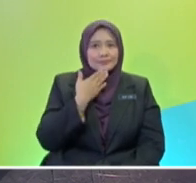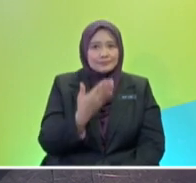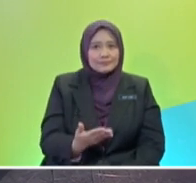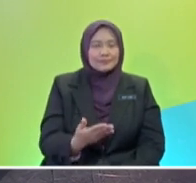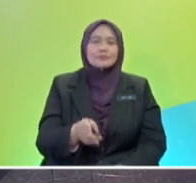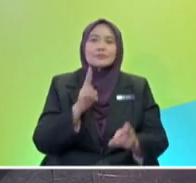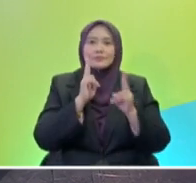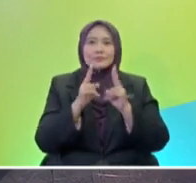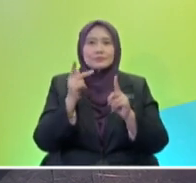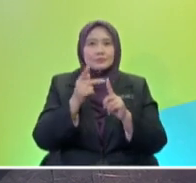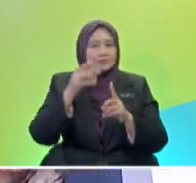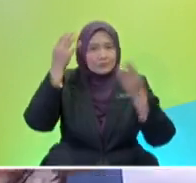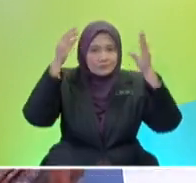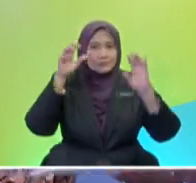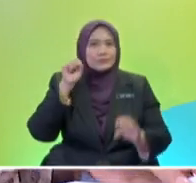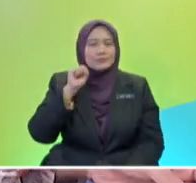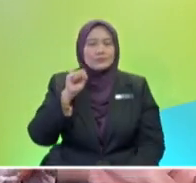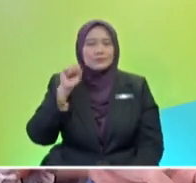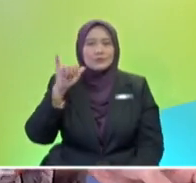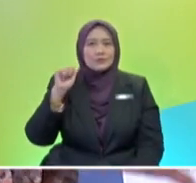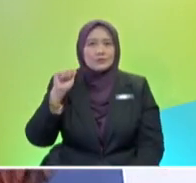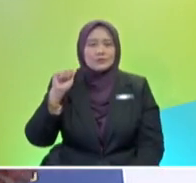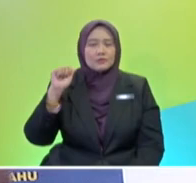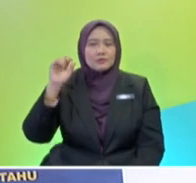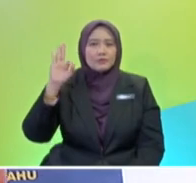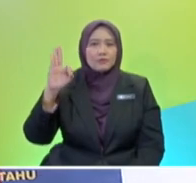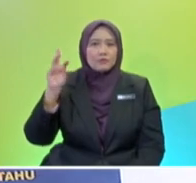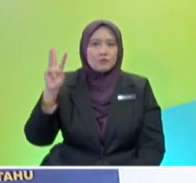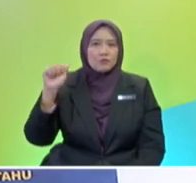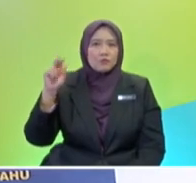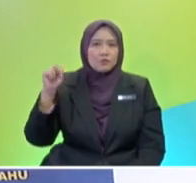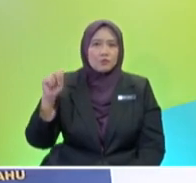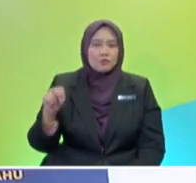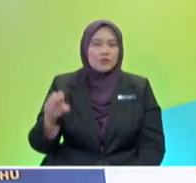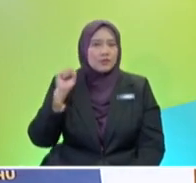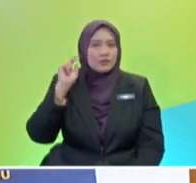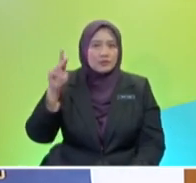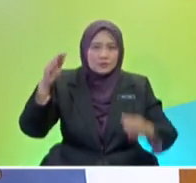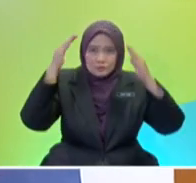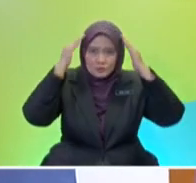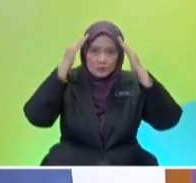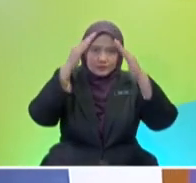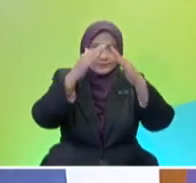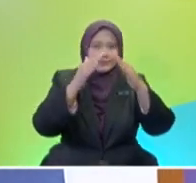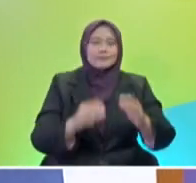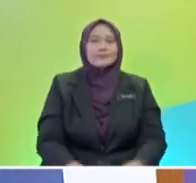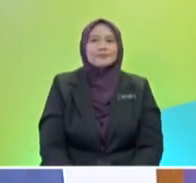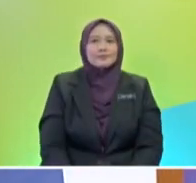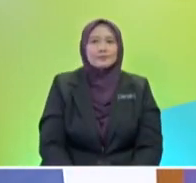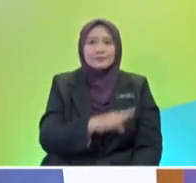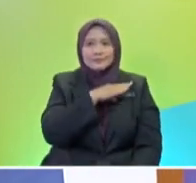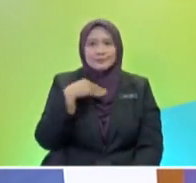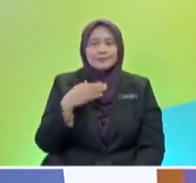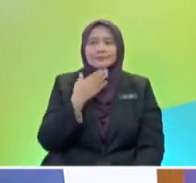kepada cek Gus Afwan yang merupakan guru Cemerlang sains dari sekolah kebangsaan Jeng ke pusat dua bandara jengke Pahang dan